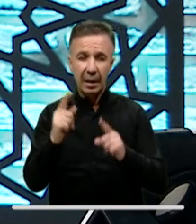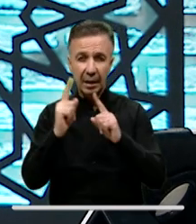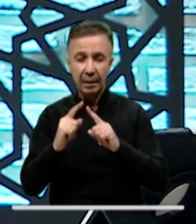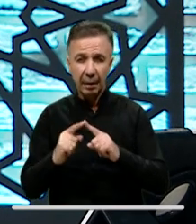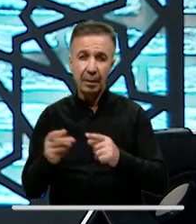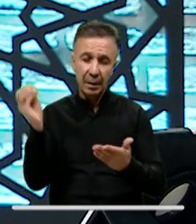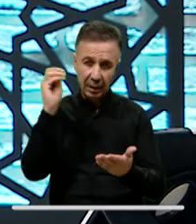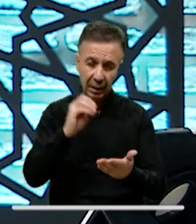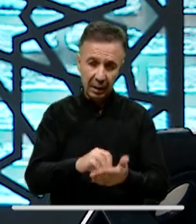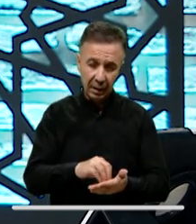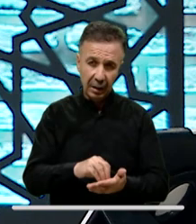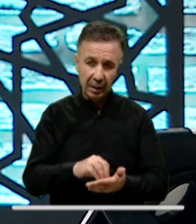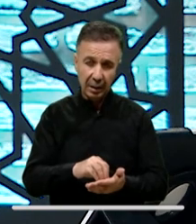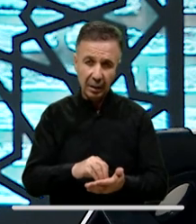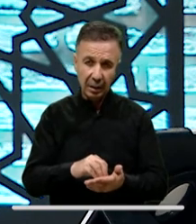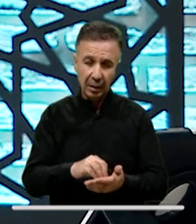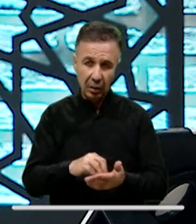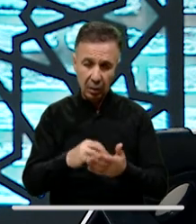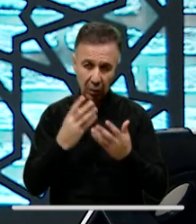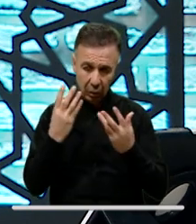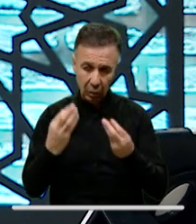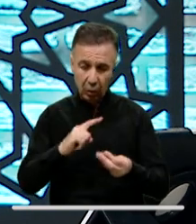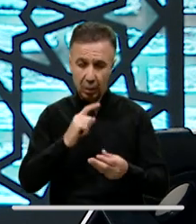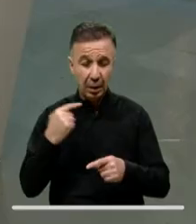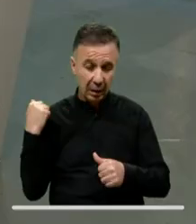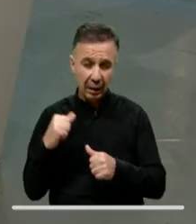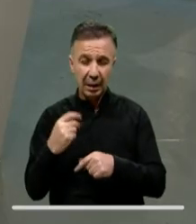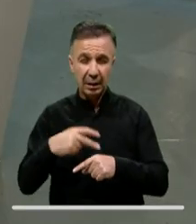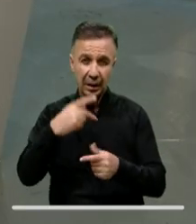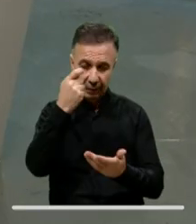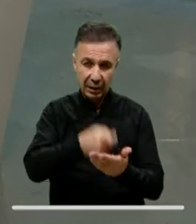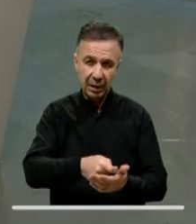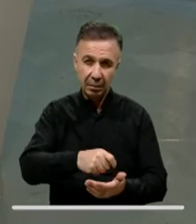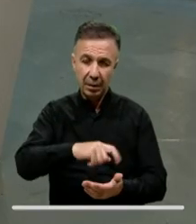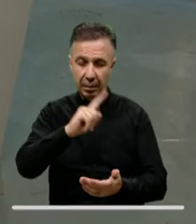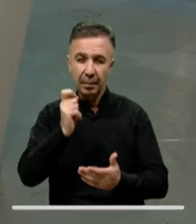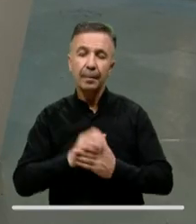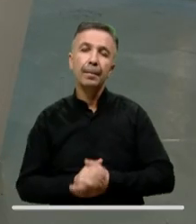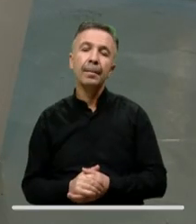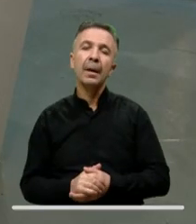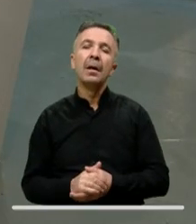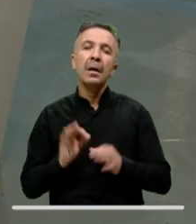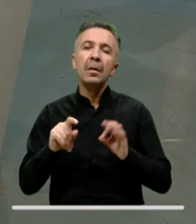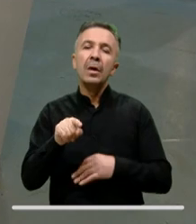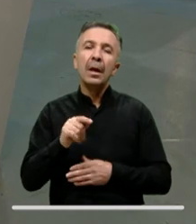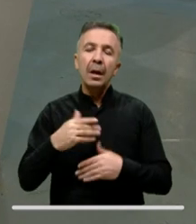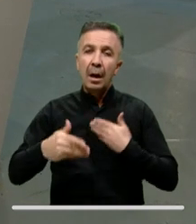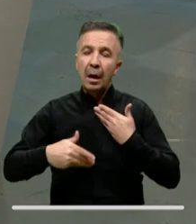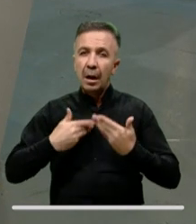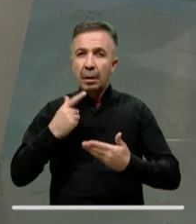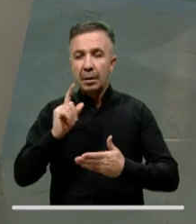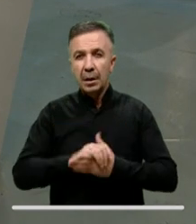mi? Bu konu biraz kafamı karıştırıyor. Tekrar zekat verilmesi gerekir mi demiş. Evet. Şimdi şu şekilde ifade